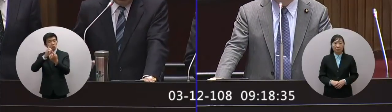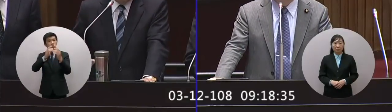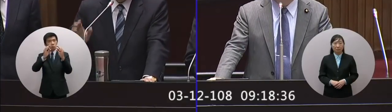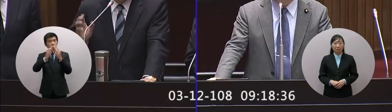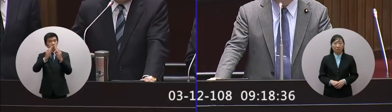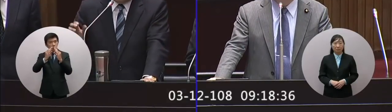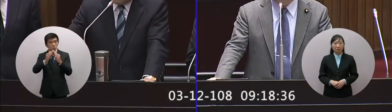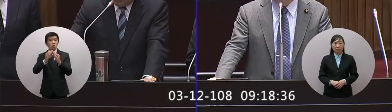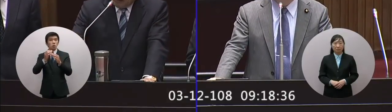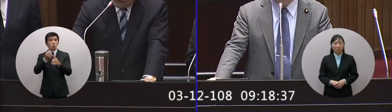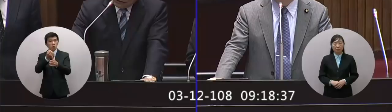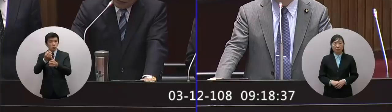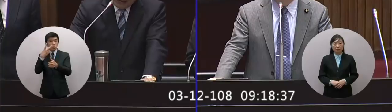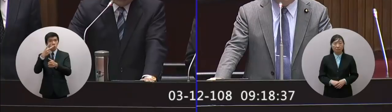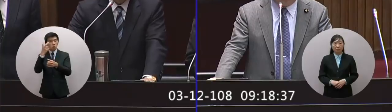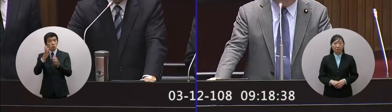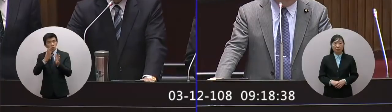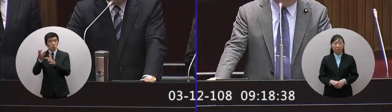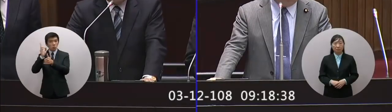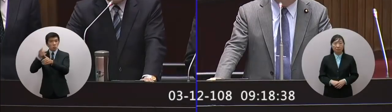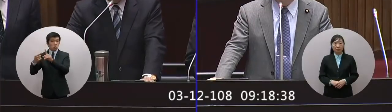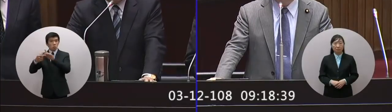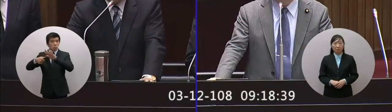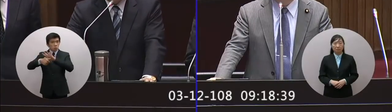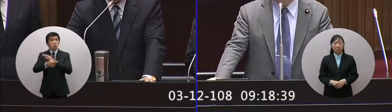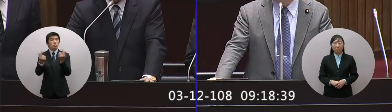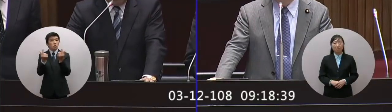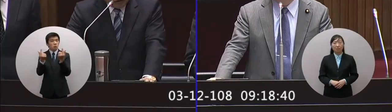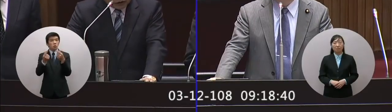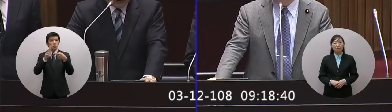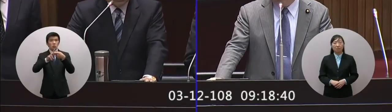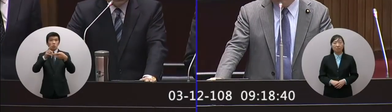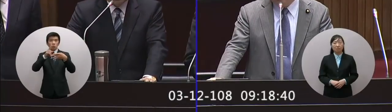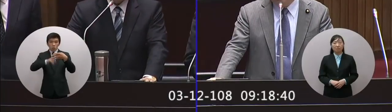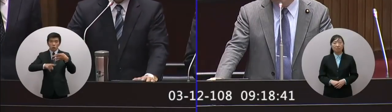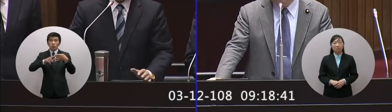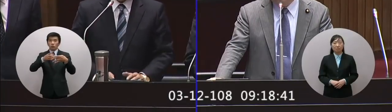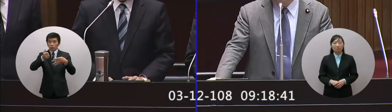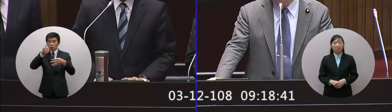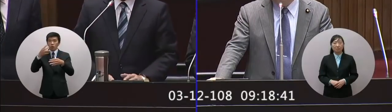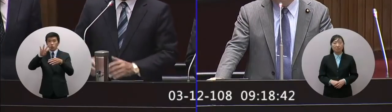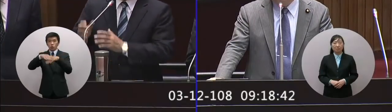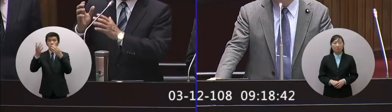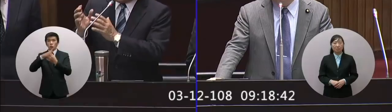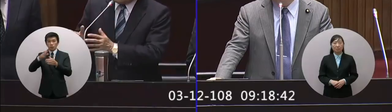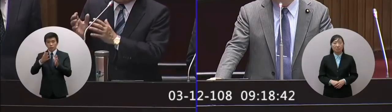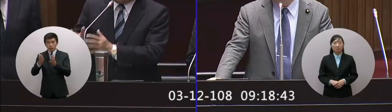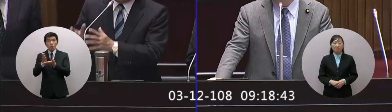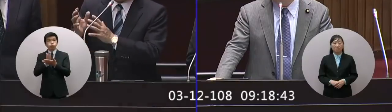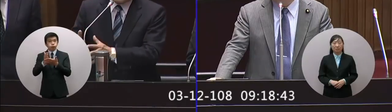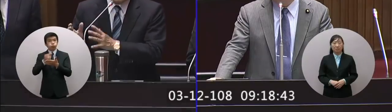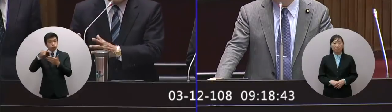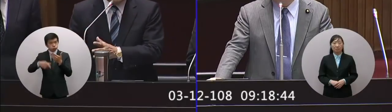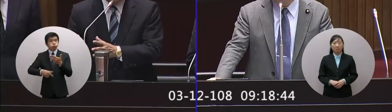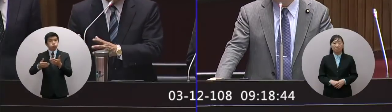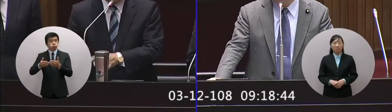行或对于相关指派的董事长、总经理的考核，过去是以贷